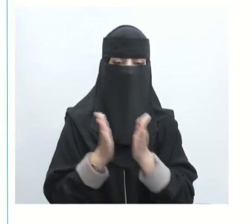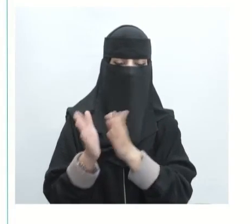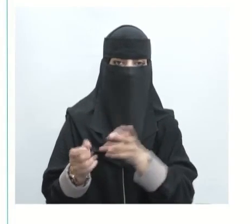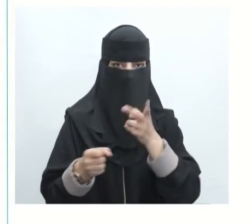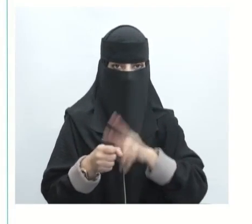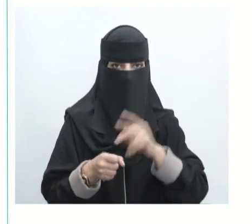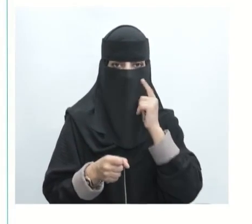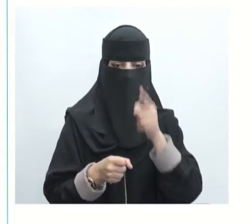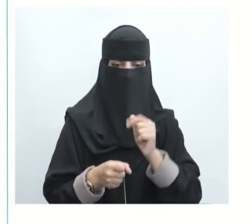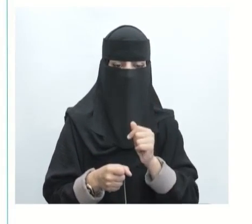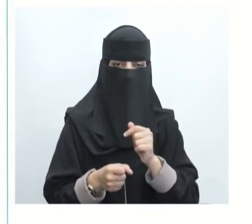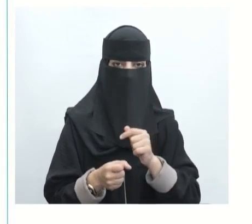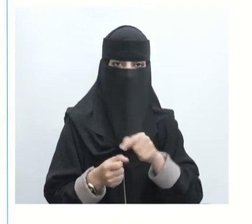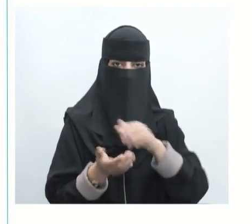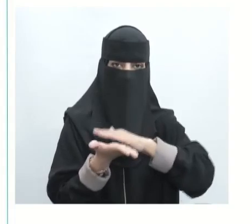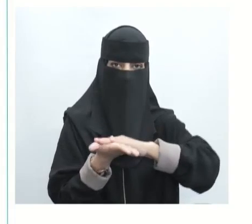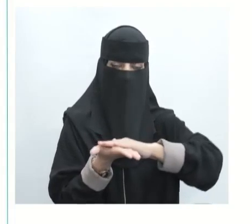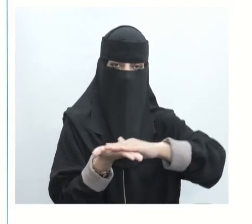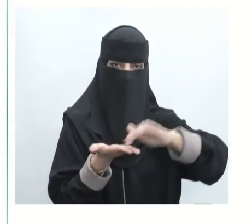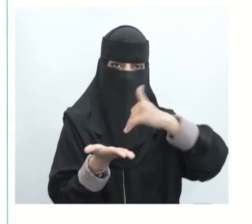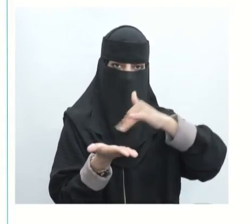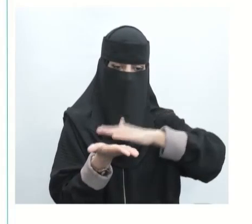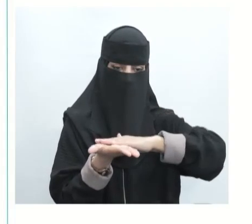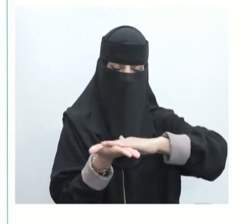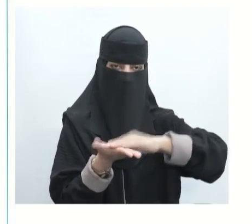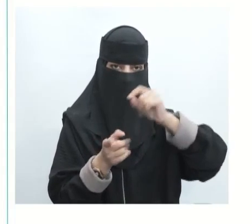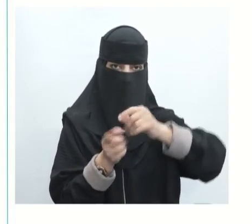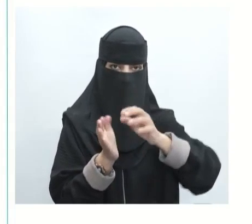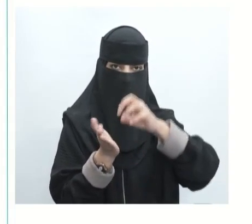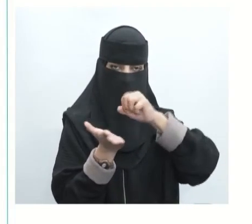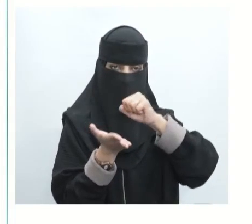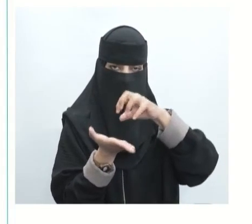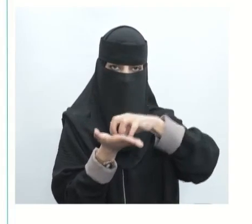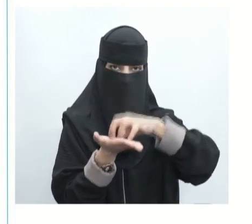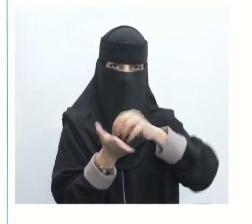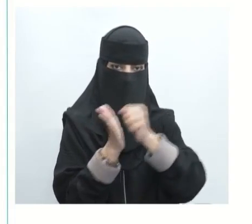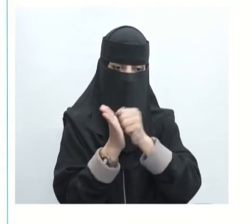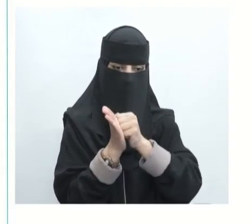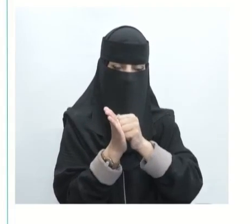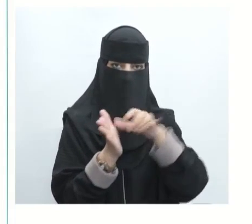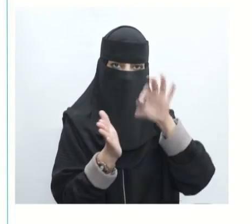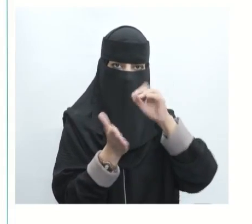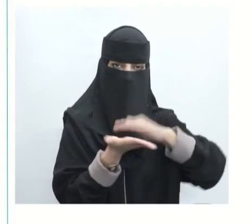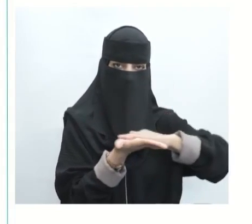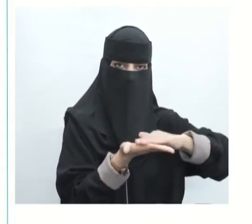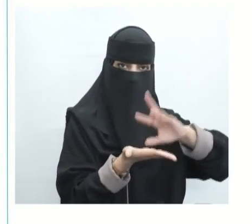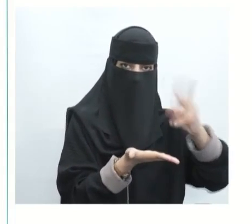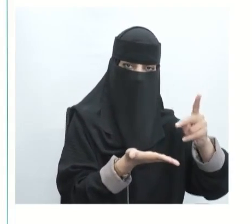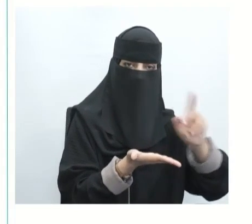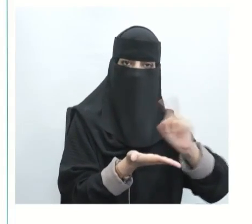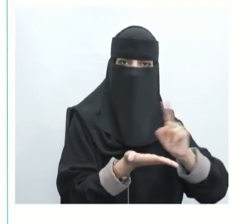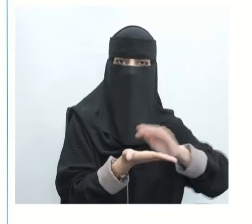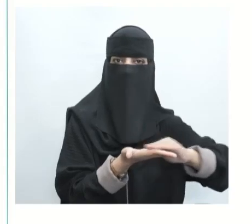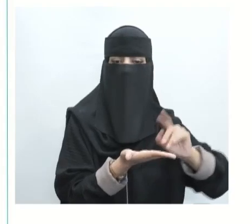نقول عبدت الطرق في الحي السكني إلا طريقا. أبدأ بكتابة ماذا؟ أداة